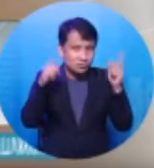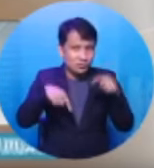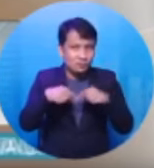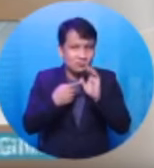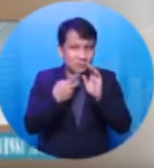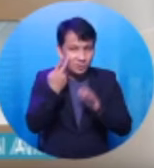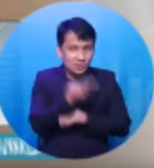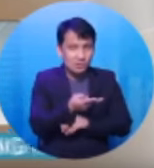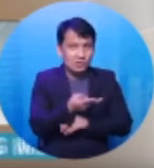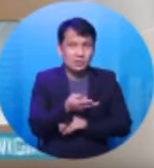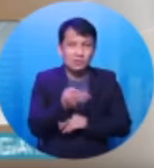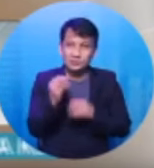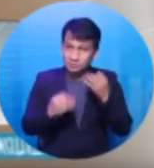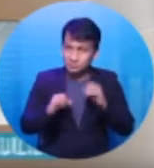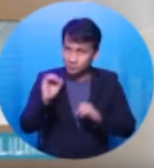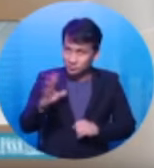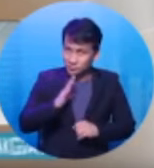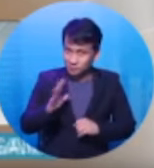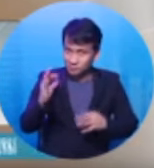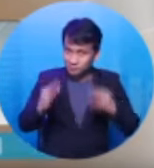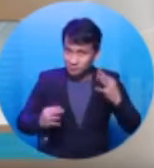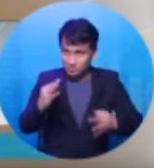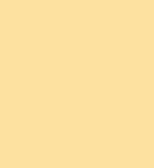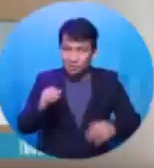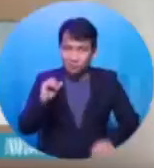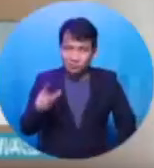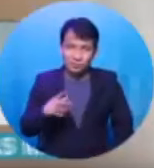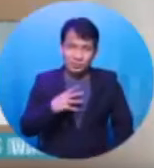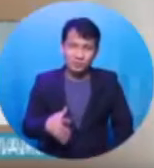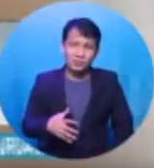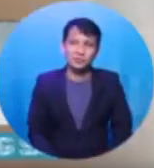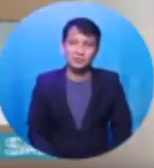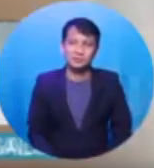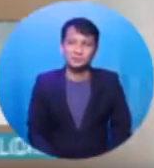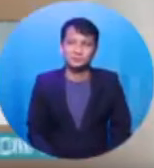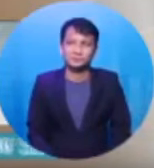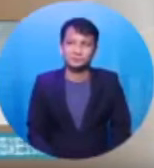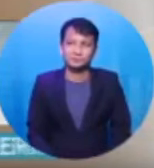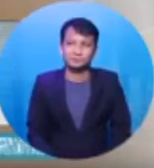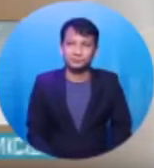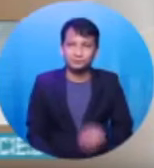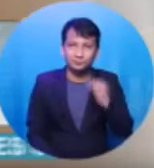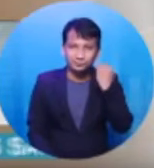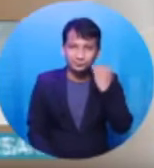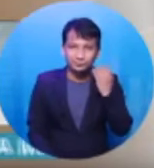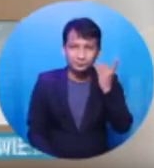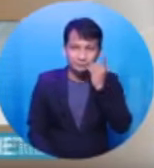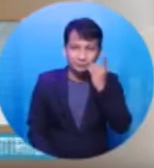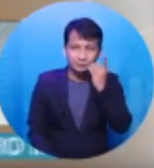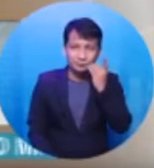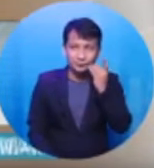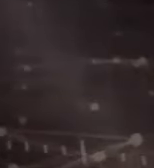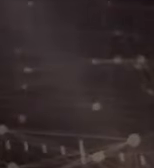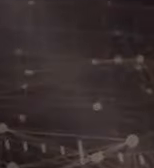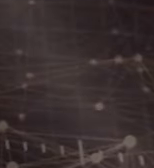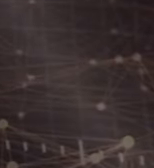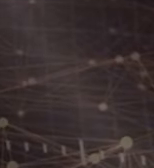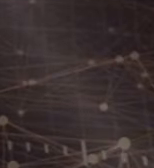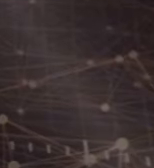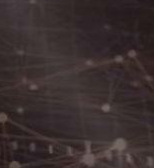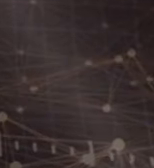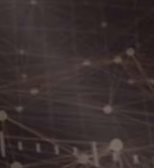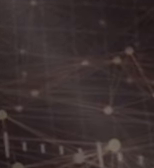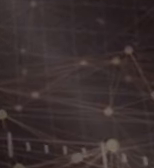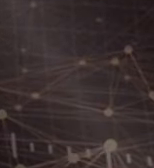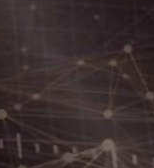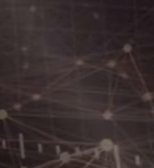at makakuha ka ng hustisya. Okay, ma'am? Opo, sir. Ma'am Jodeline, Meron pong mga netizen nagsabi, napakaganda ng